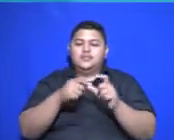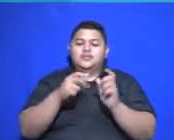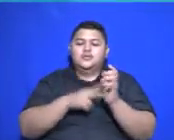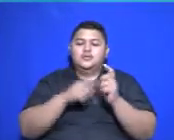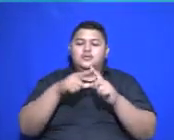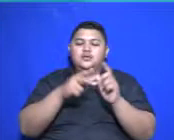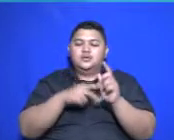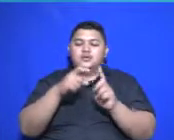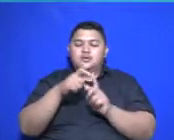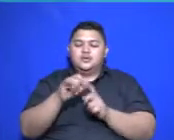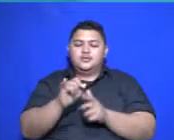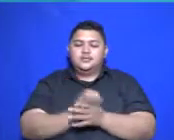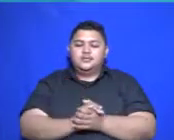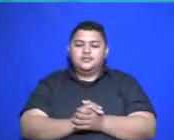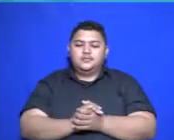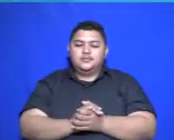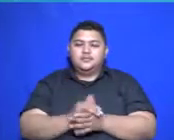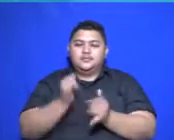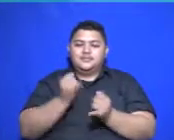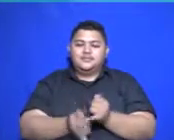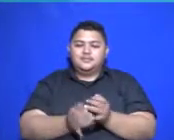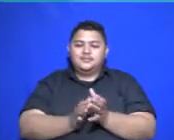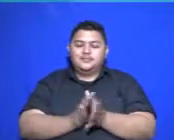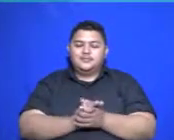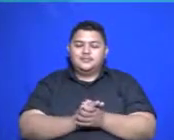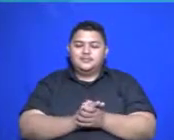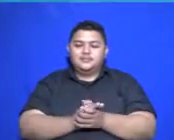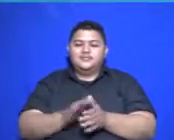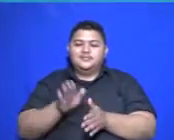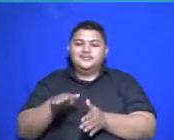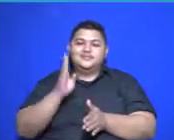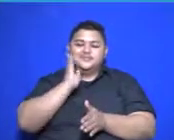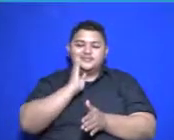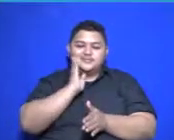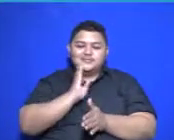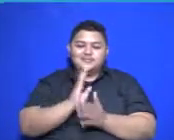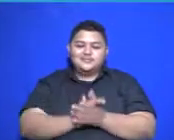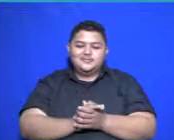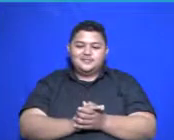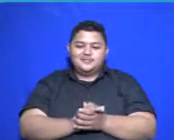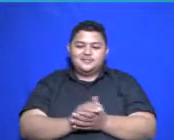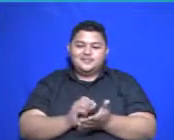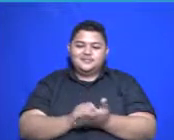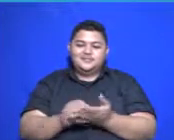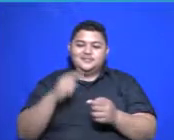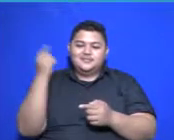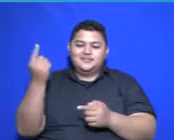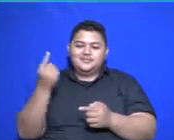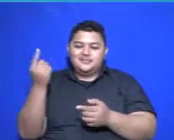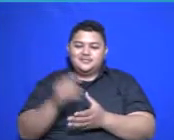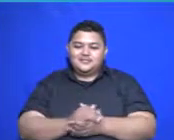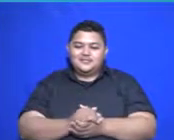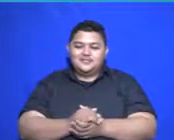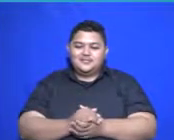Bapak. Dan yang terakhir ini anak muda yang baru-baru ini kayaknya namanya dari mana-mana, tapi